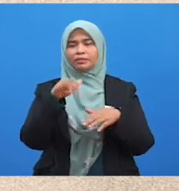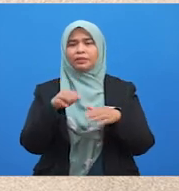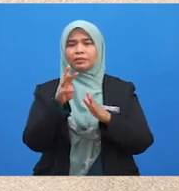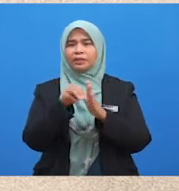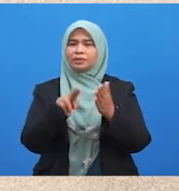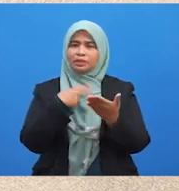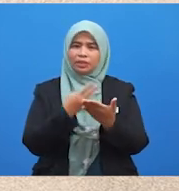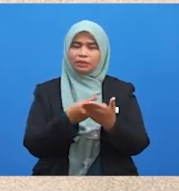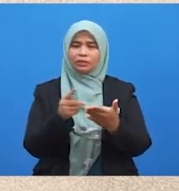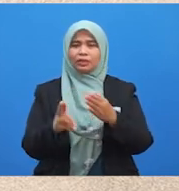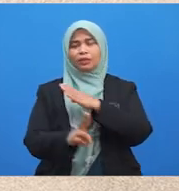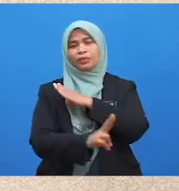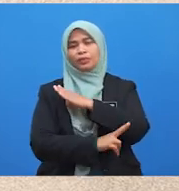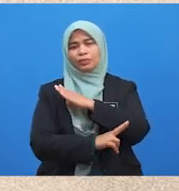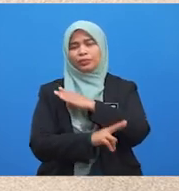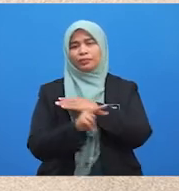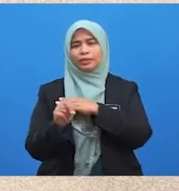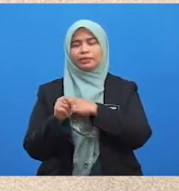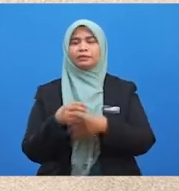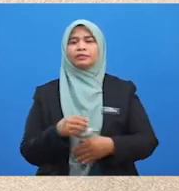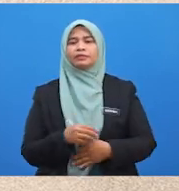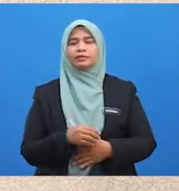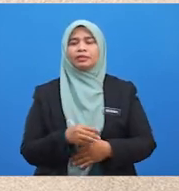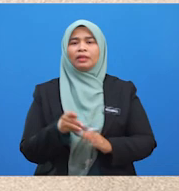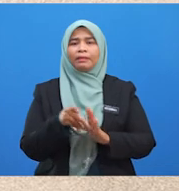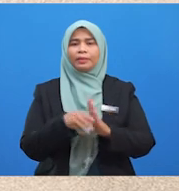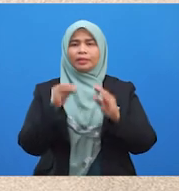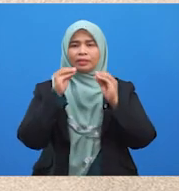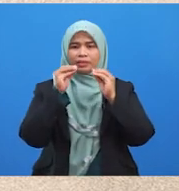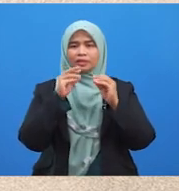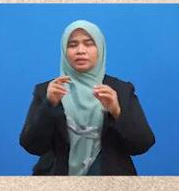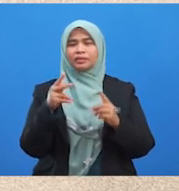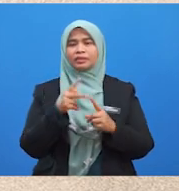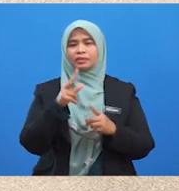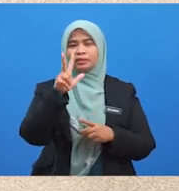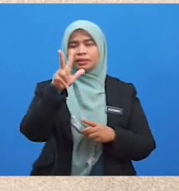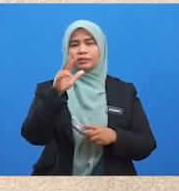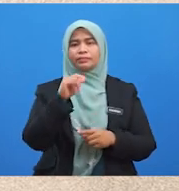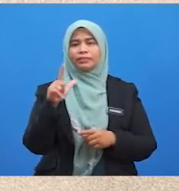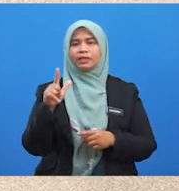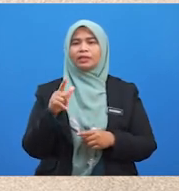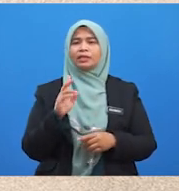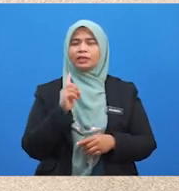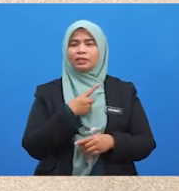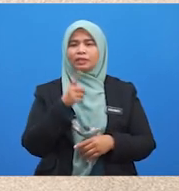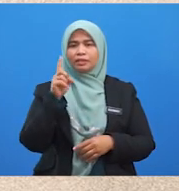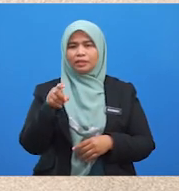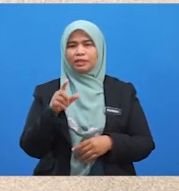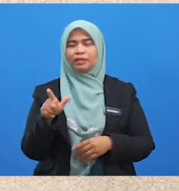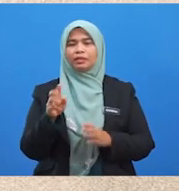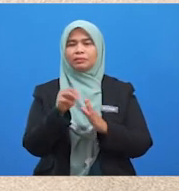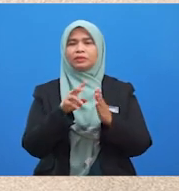adil sebelum menjatuhkan hukuman. Pengajaran yang ketiga adalah kita